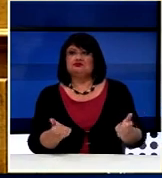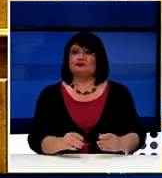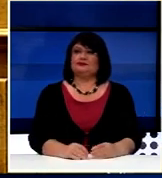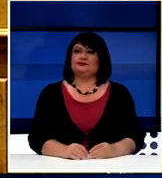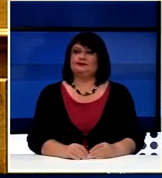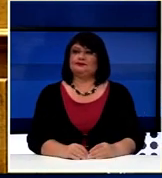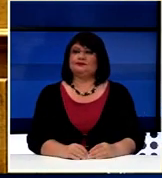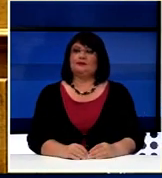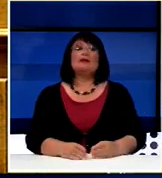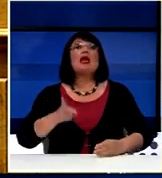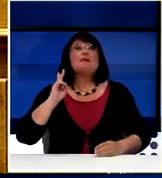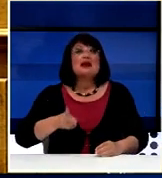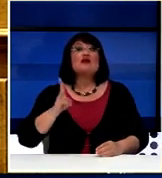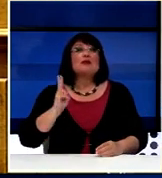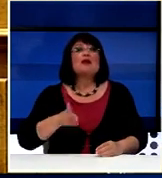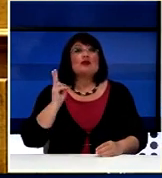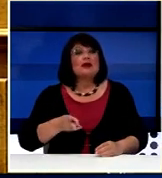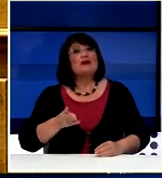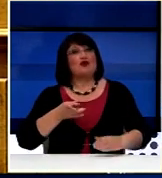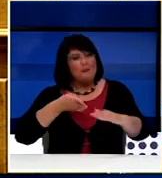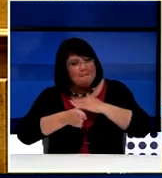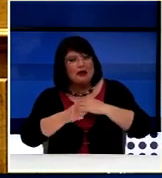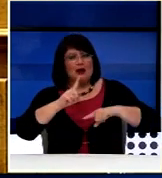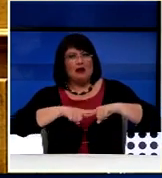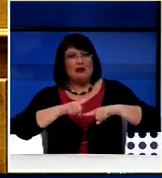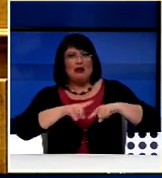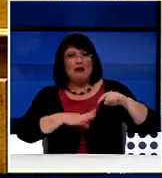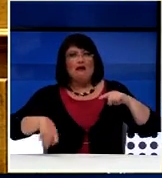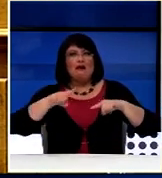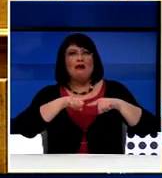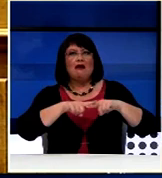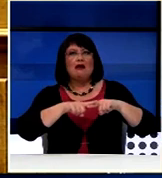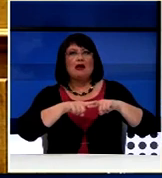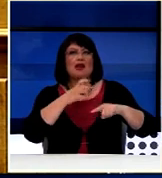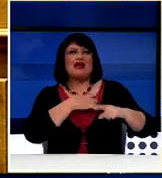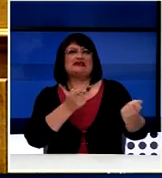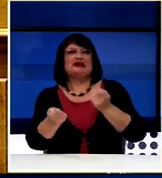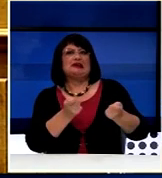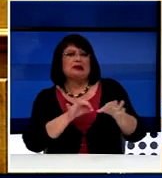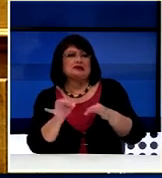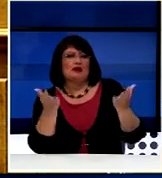Πόσους κινδύνους διατρέχουμε αν συνεχίσουμε χωρίς στρατηγική?